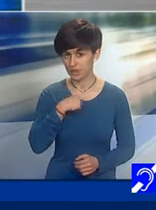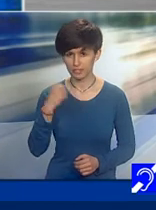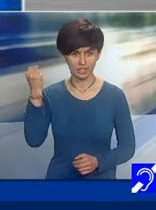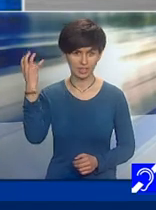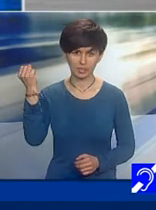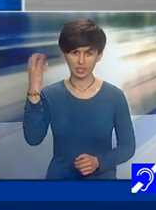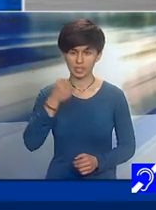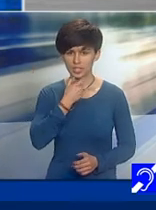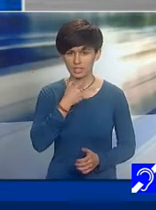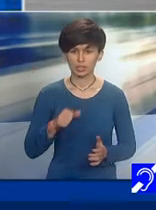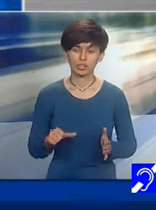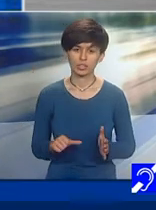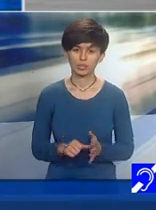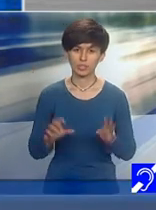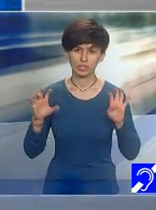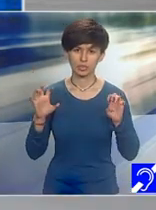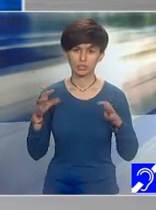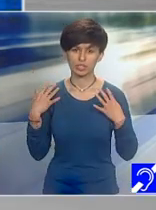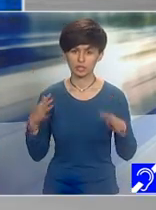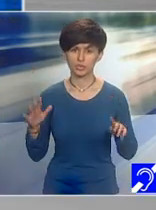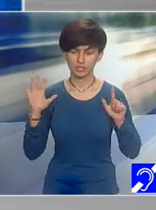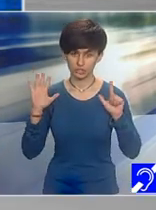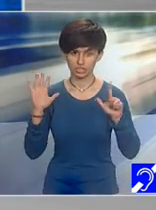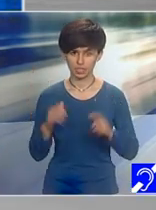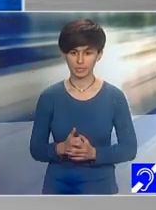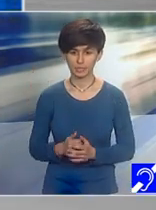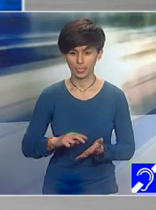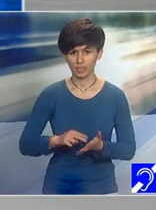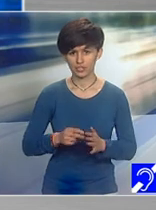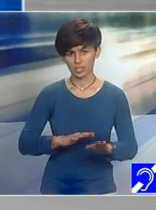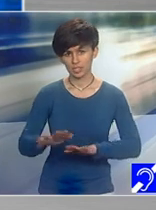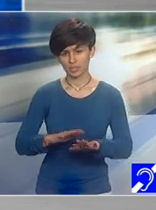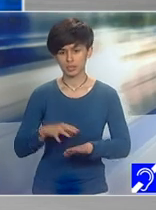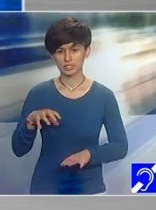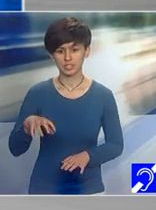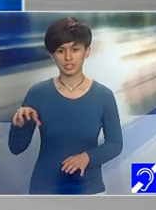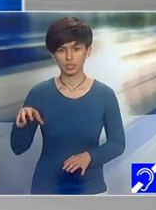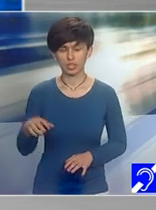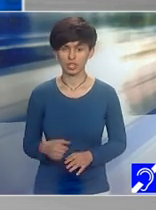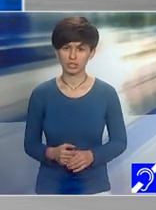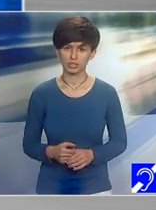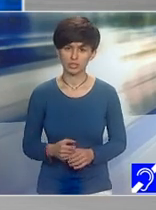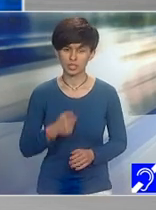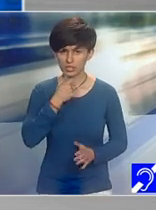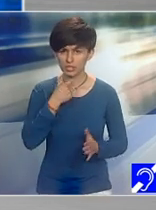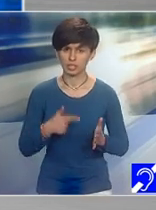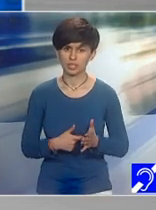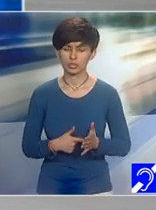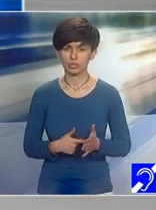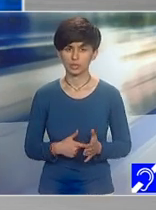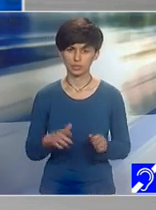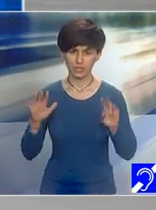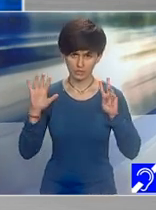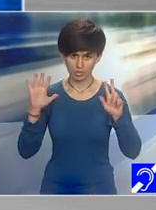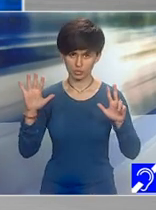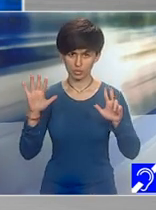anii 1997. Ca și administrație locală, în mandatul 2008-2012 am fost consilier local din partea